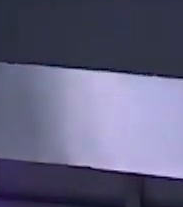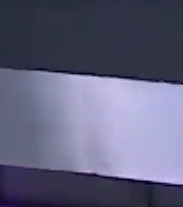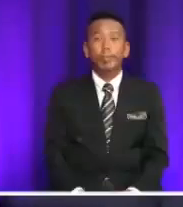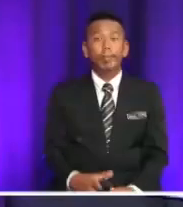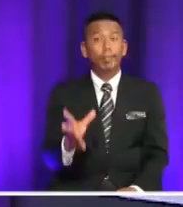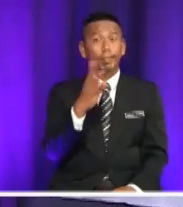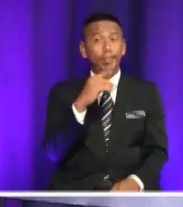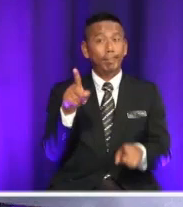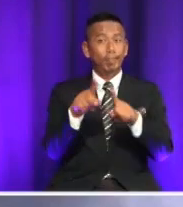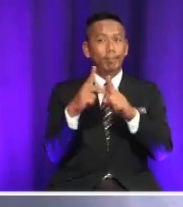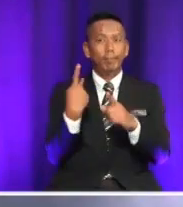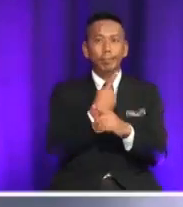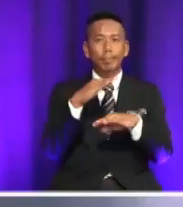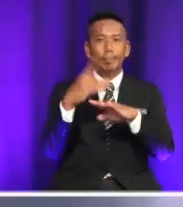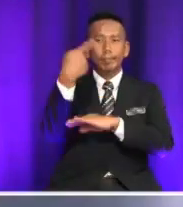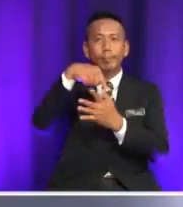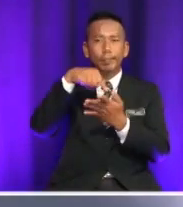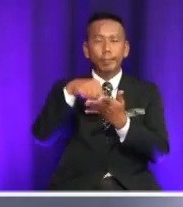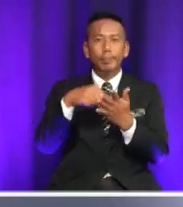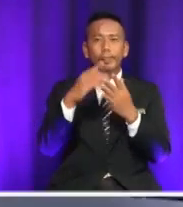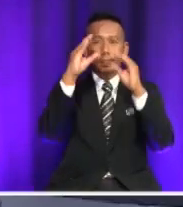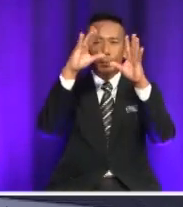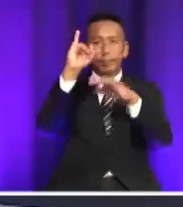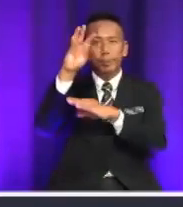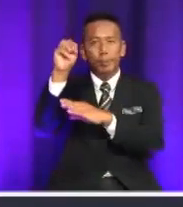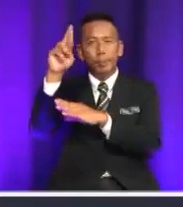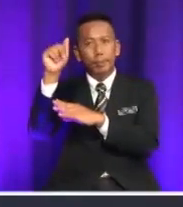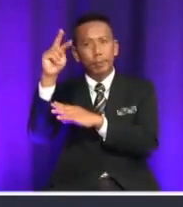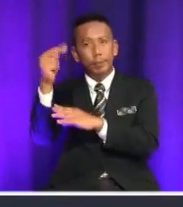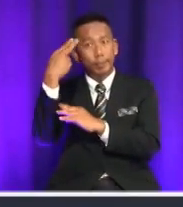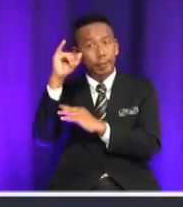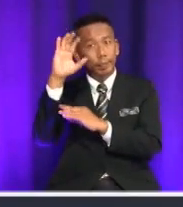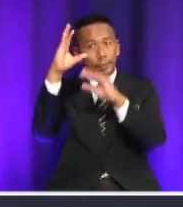dan bersama kita pada hari ini adalah Cikgu Imran